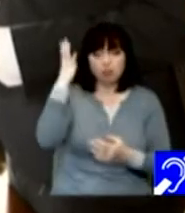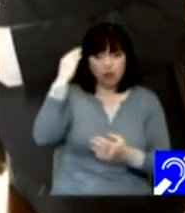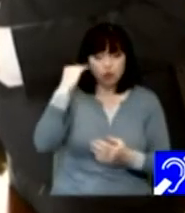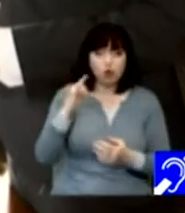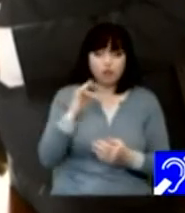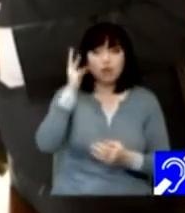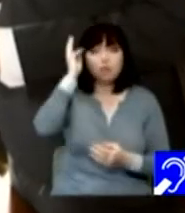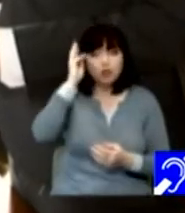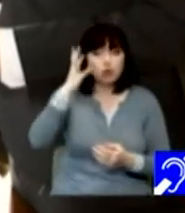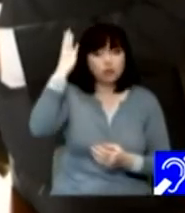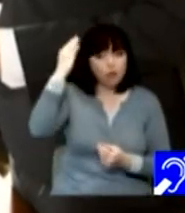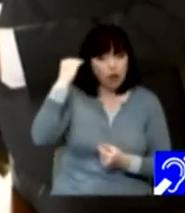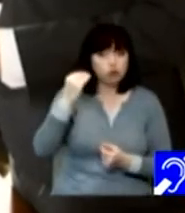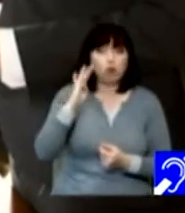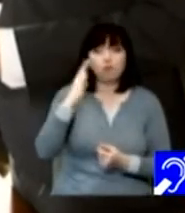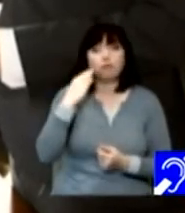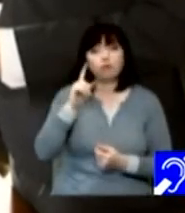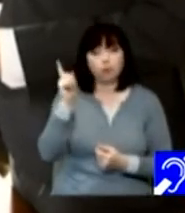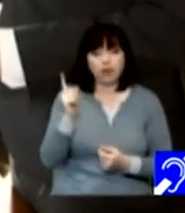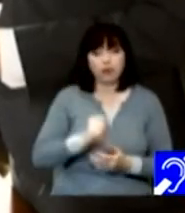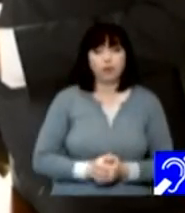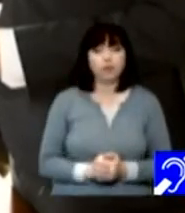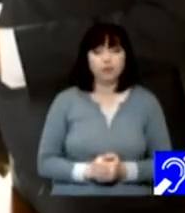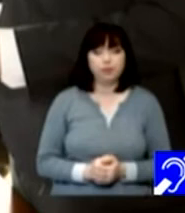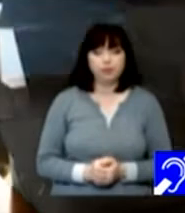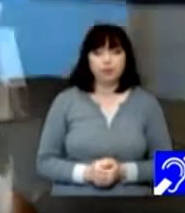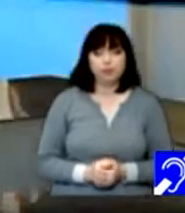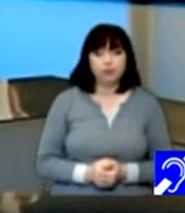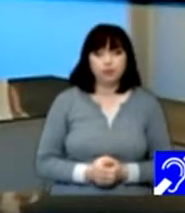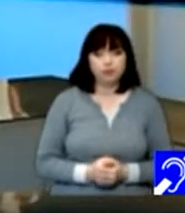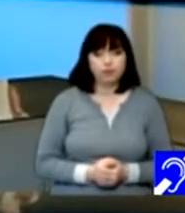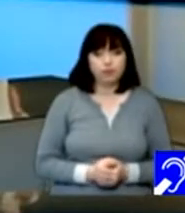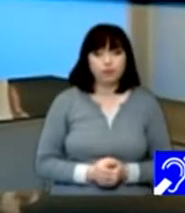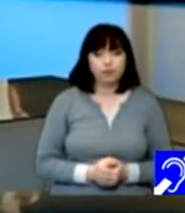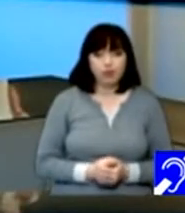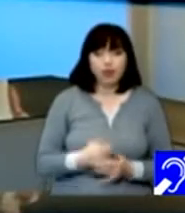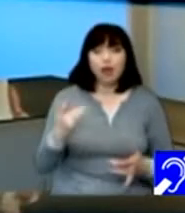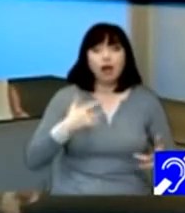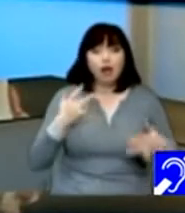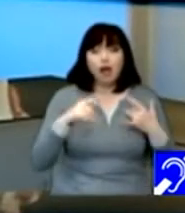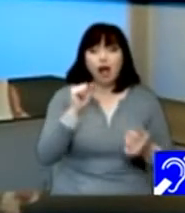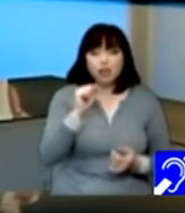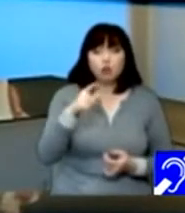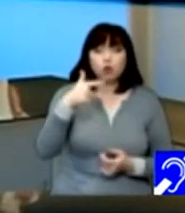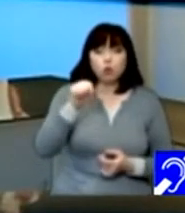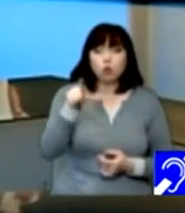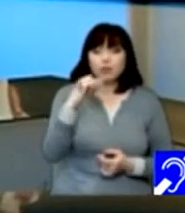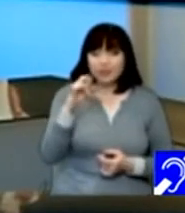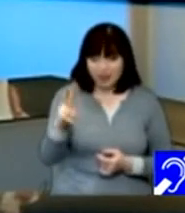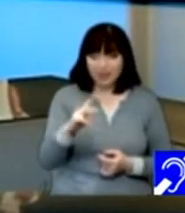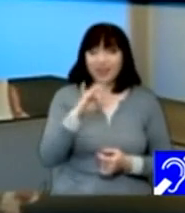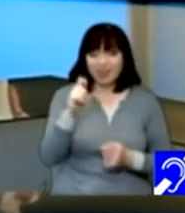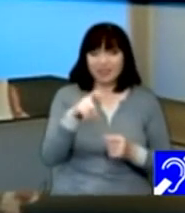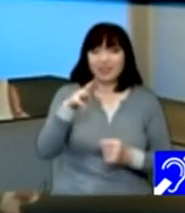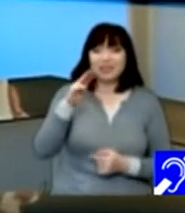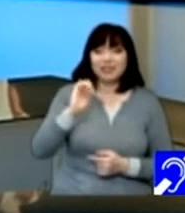ale Ambasadei Republicii Moldova în România. Actorul Anatol Guzic din echipa emisiunii